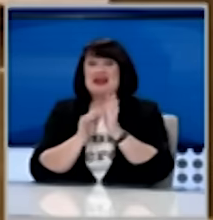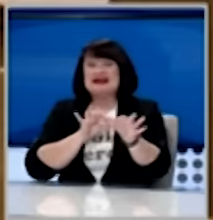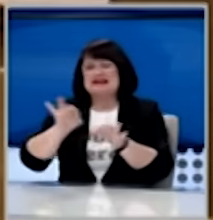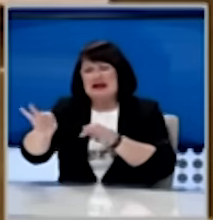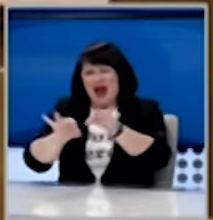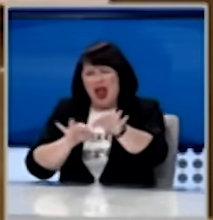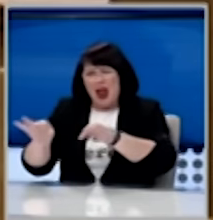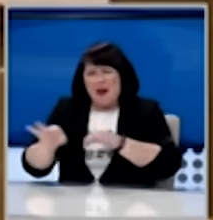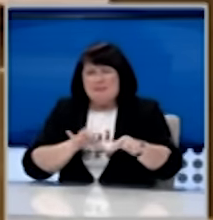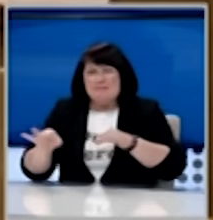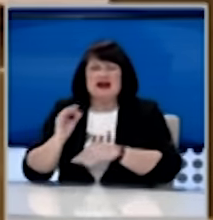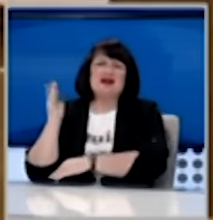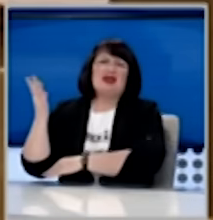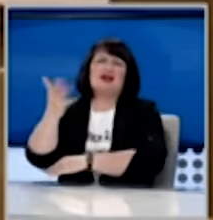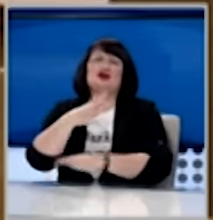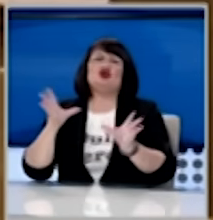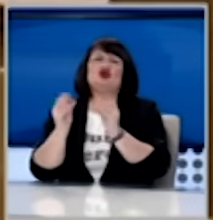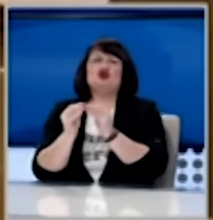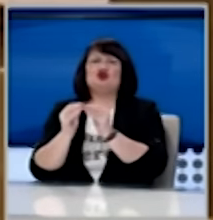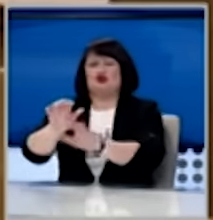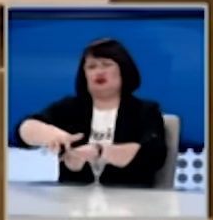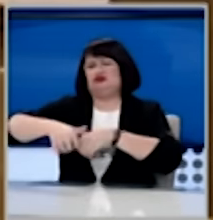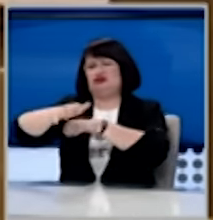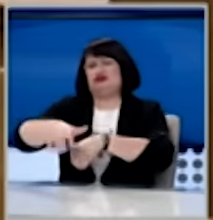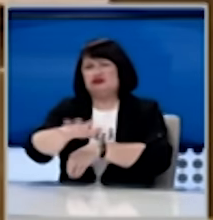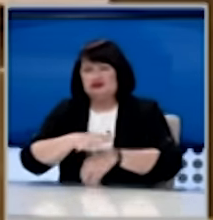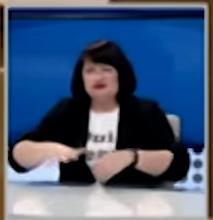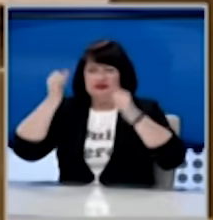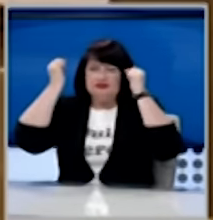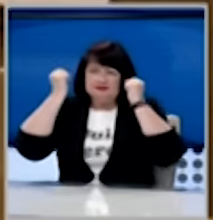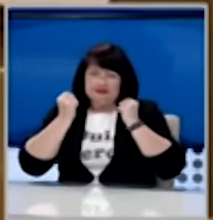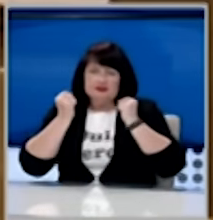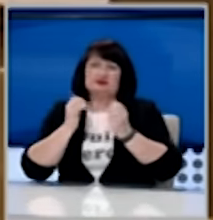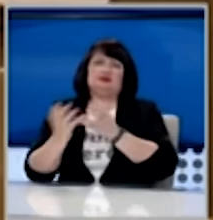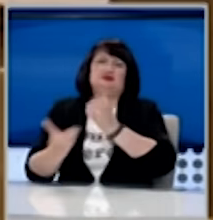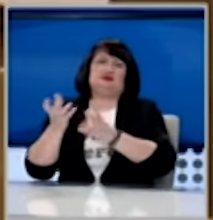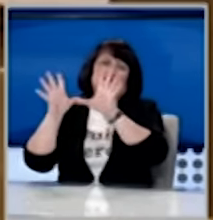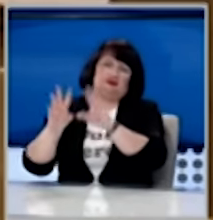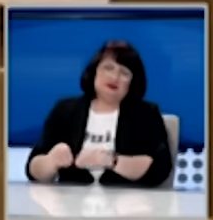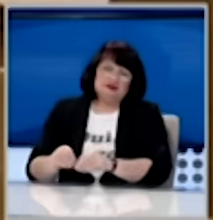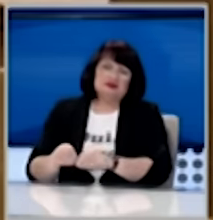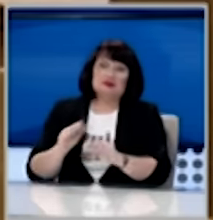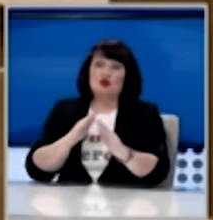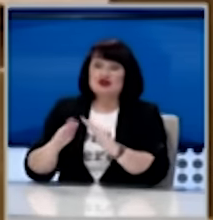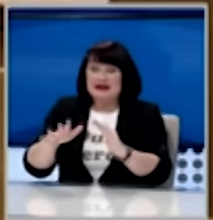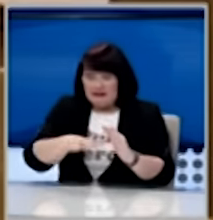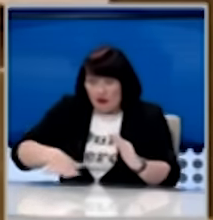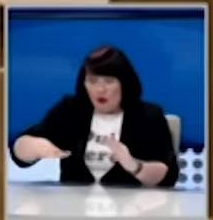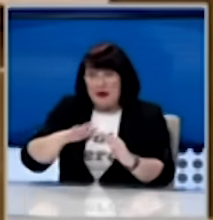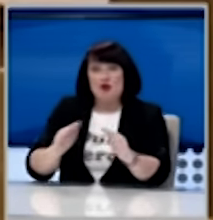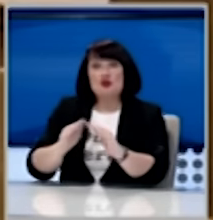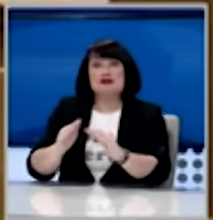στρέμματα δασών και γεωργικών εκτάσεων ενώ στο προστατευόμενο δάσος της δαδιάς